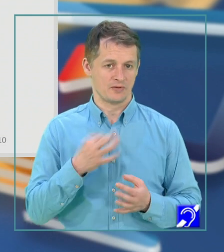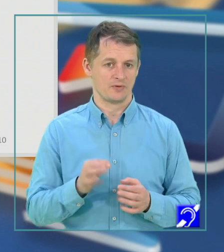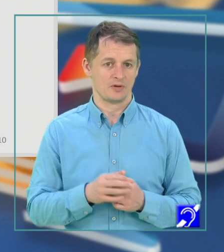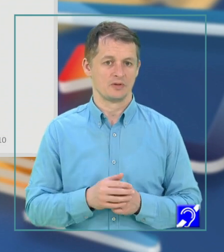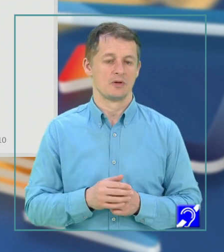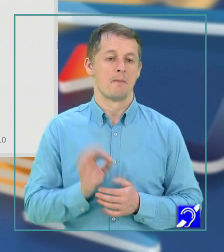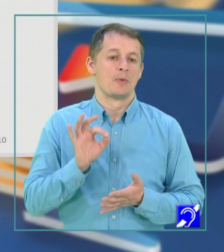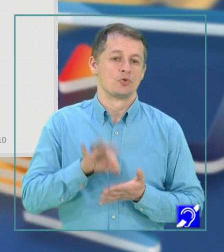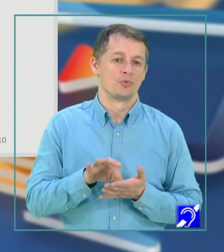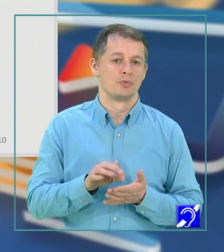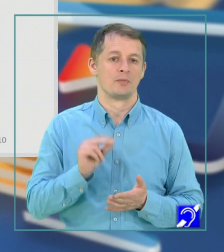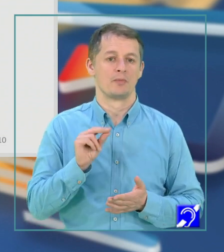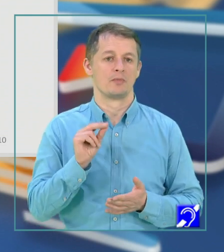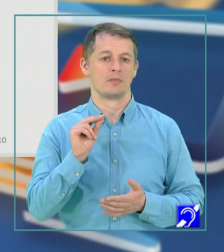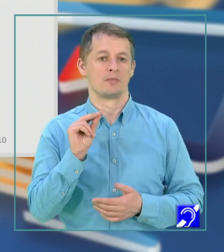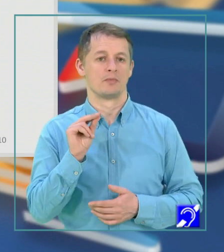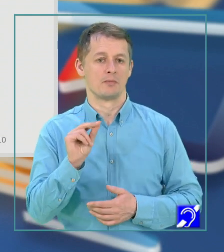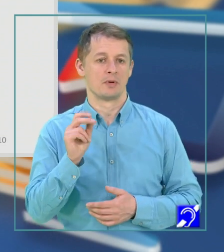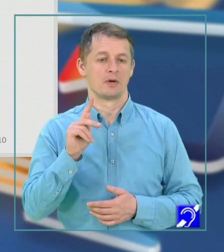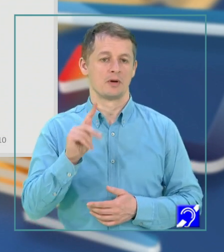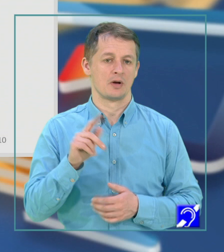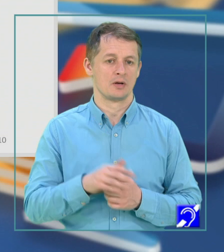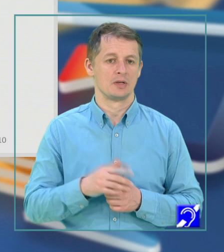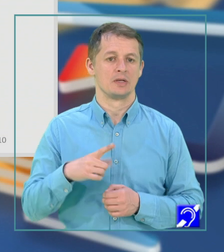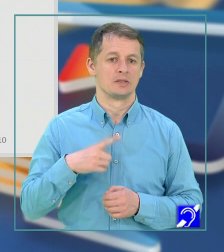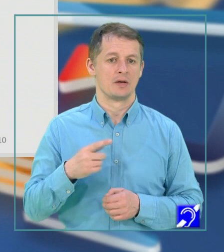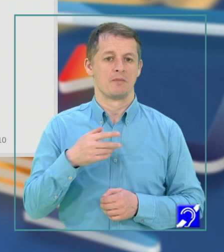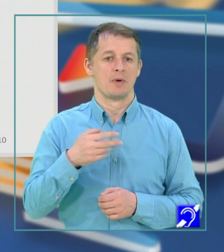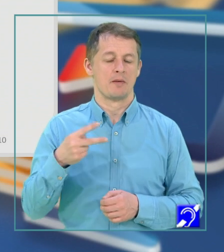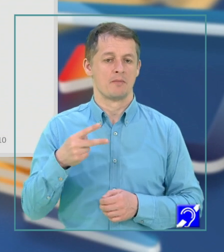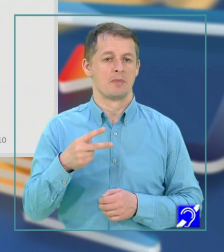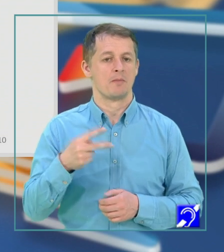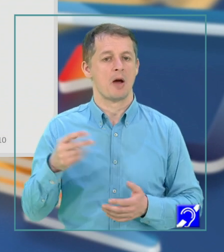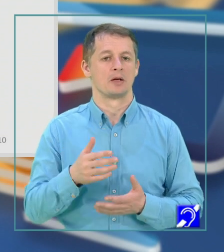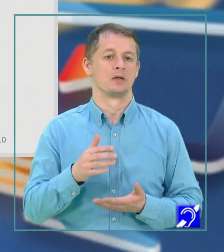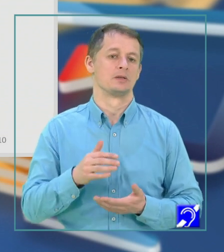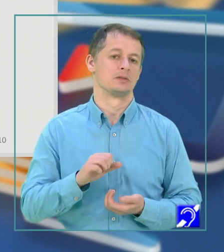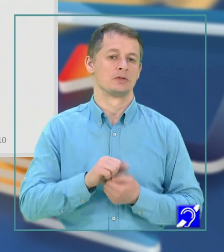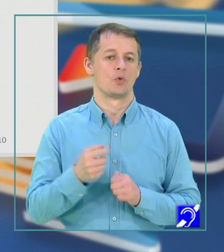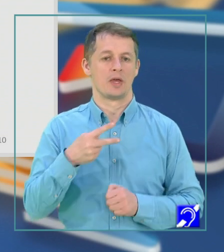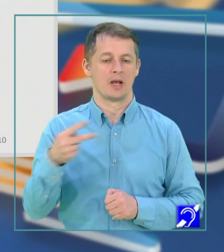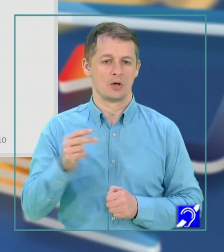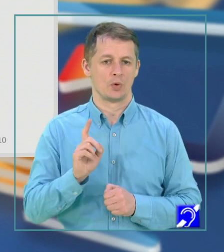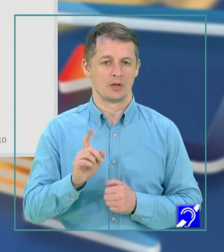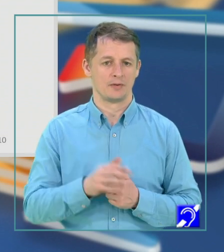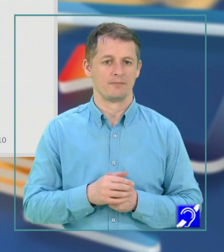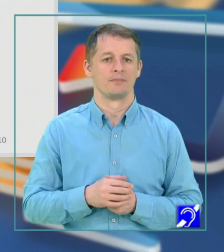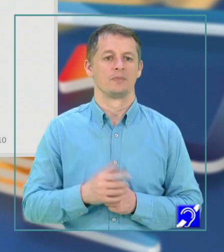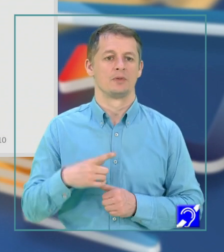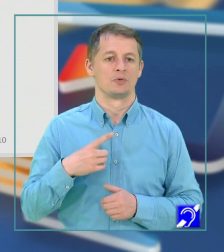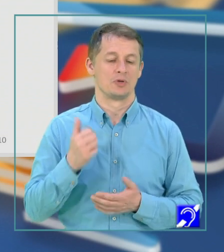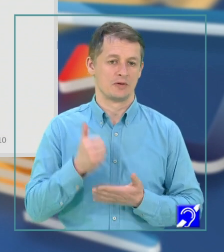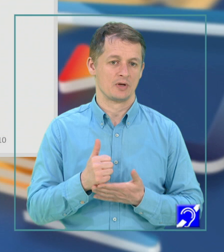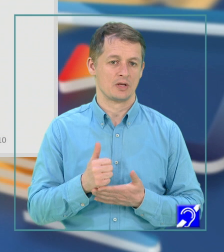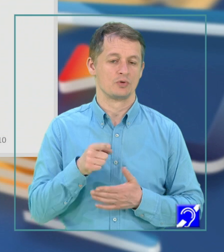de K adevărat cu K natural fixat mai mare sau egal ca P este adevărată, rezultă că P de K plus 1 e adevărată,